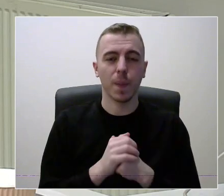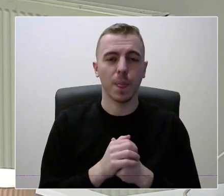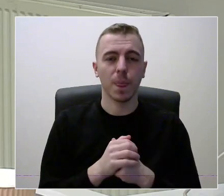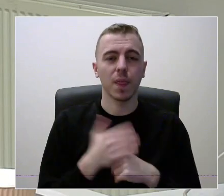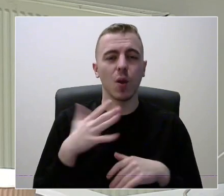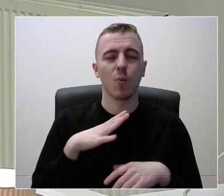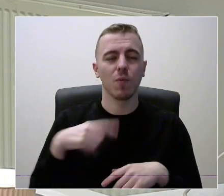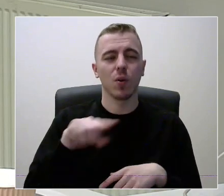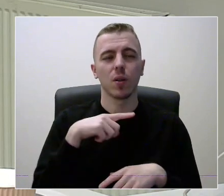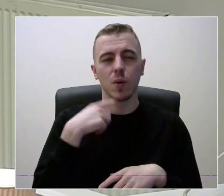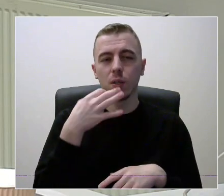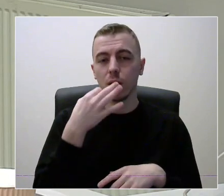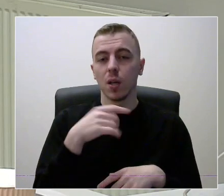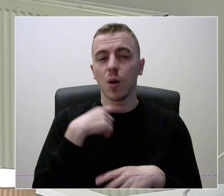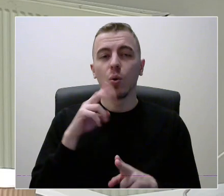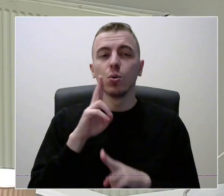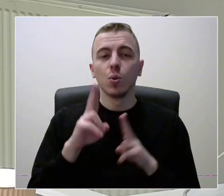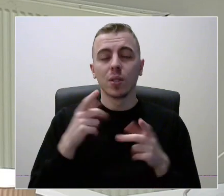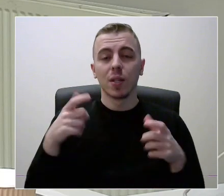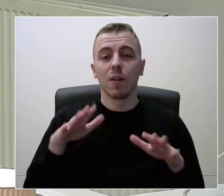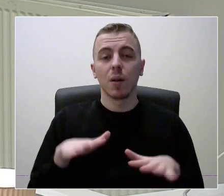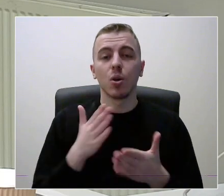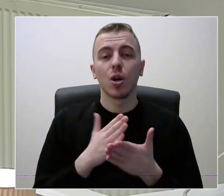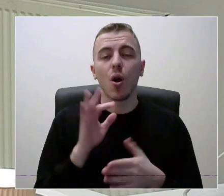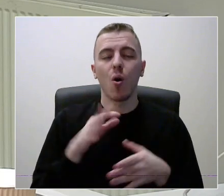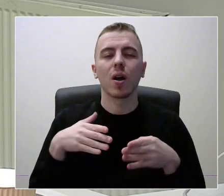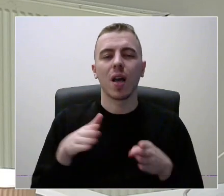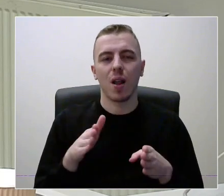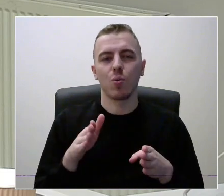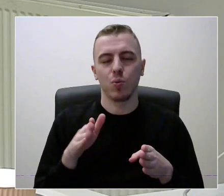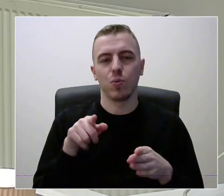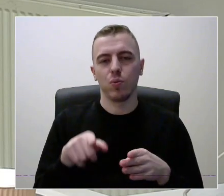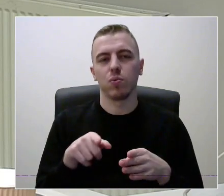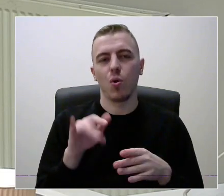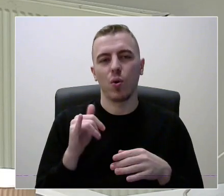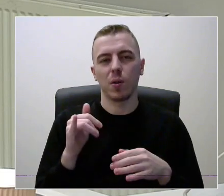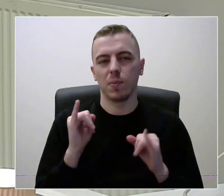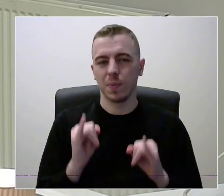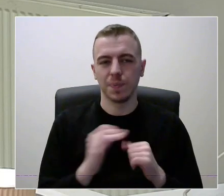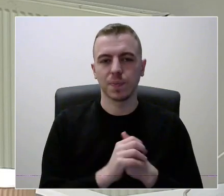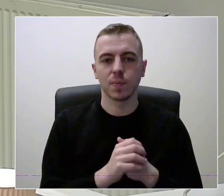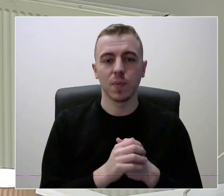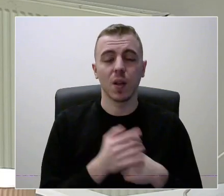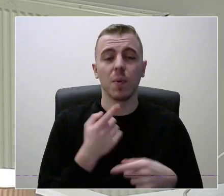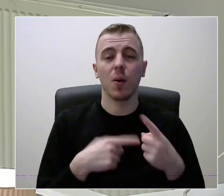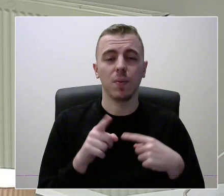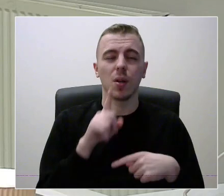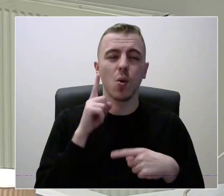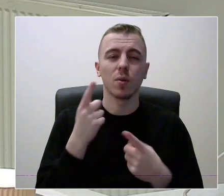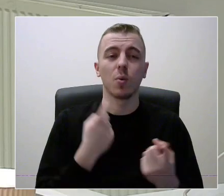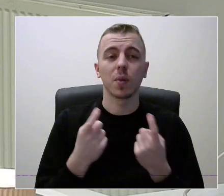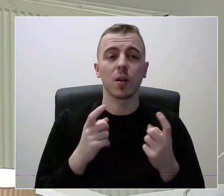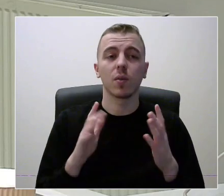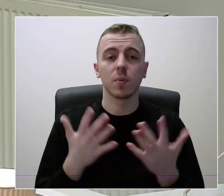dalis skundų savivaldybėje yra dėl kelių būklės. Tai čia tas pats grįžtam ir prie jaunimo pritraukimo. Jūs,